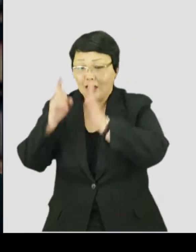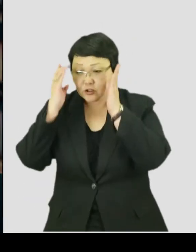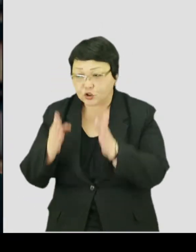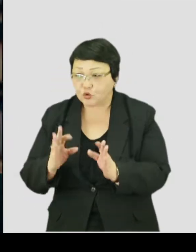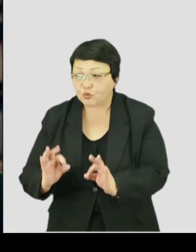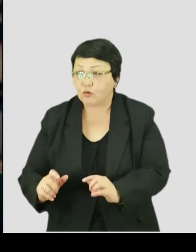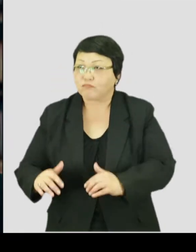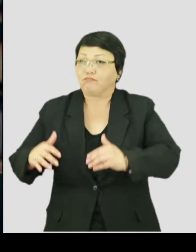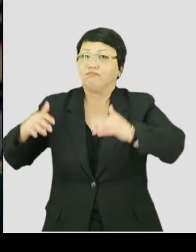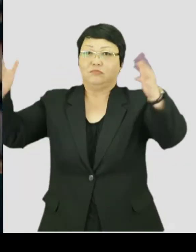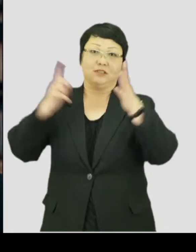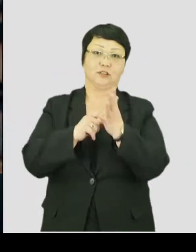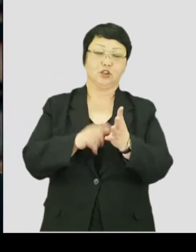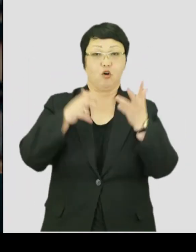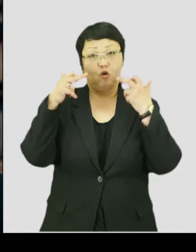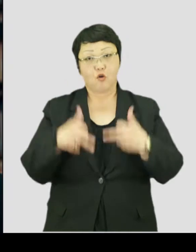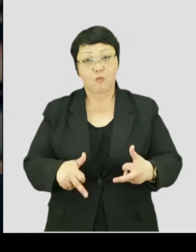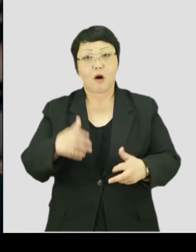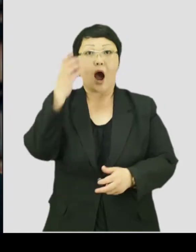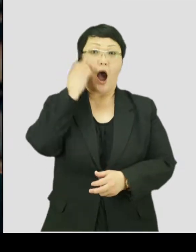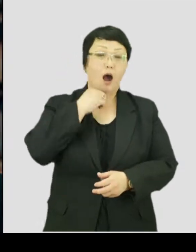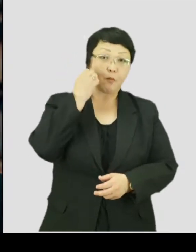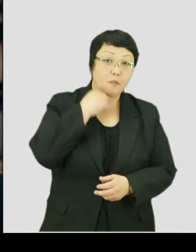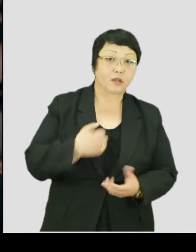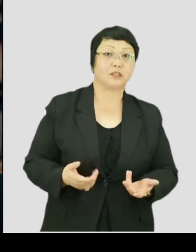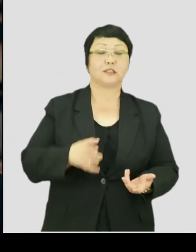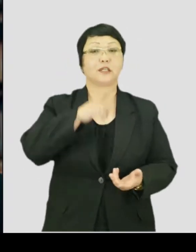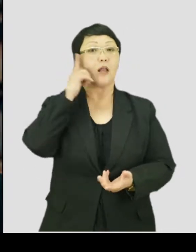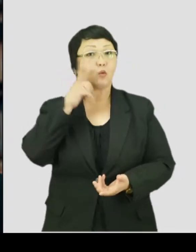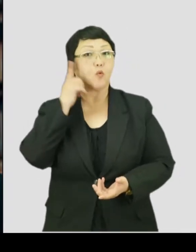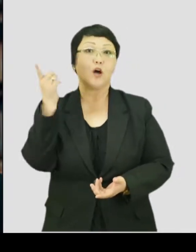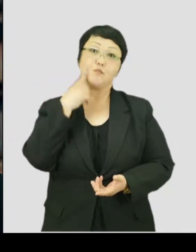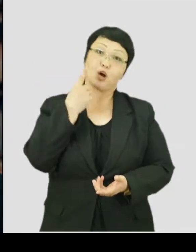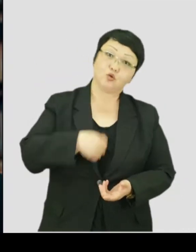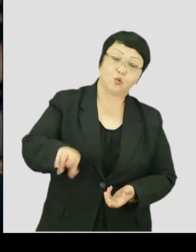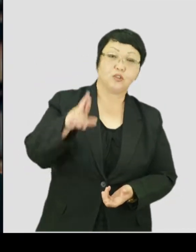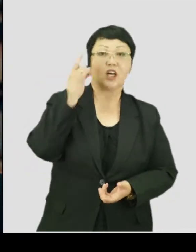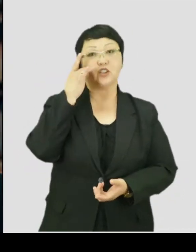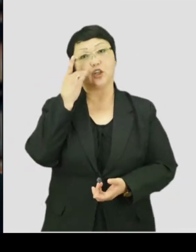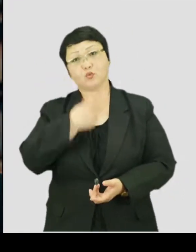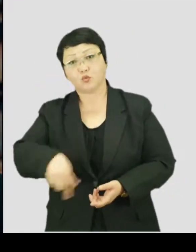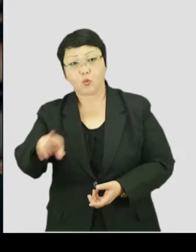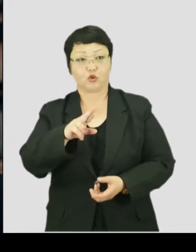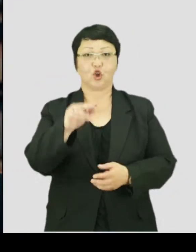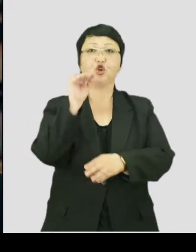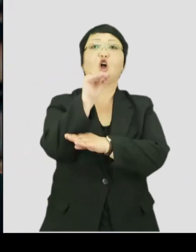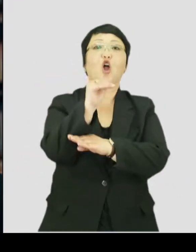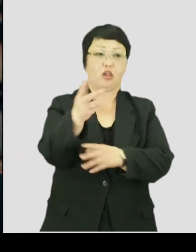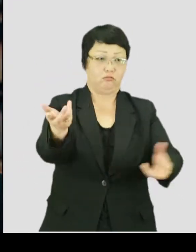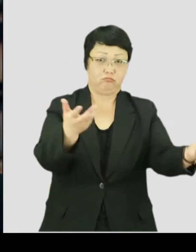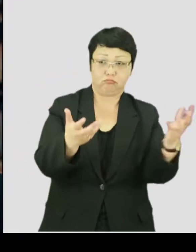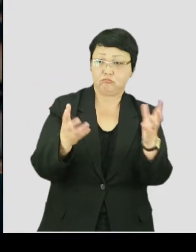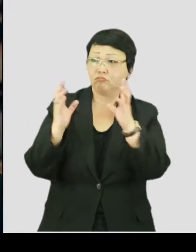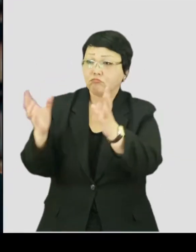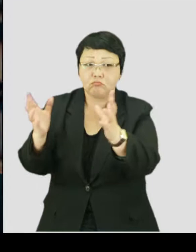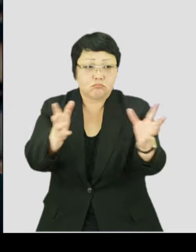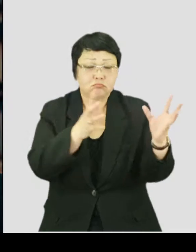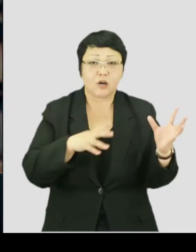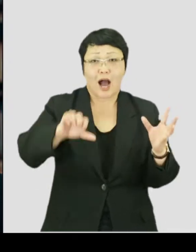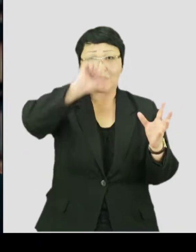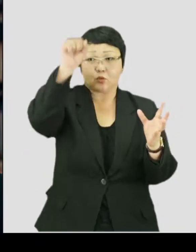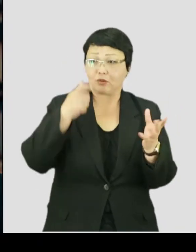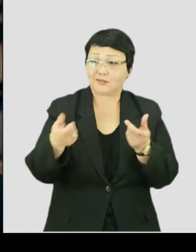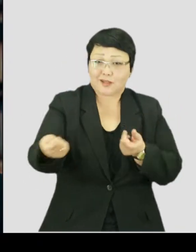хүүхэд залуучууд хөгжлийн бэрхшээлтэй иргэд ахмад настан залуучууд эмэгтэйчүүд эрэгтэйчүүд энэ бүх бүлгүүдийг ямар асуудлууд